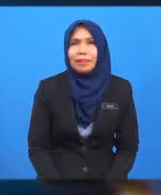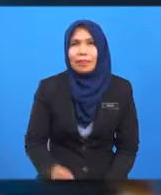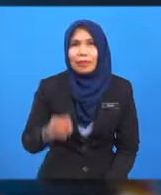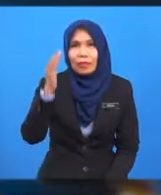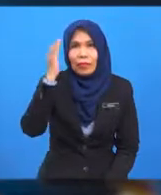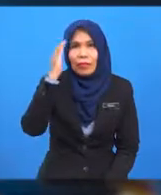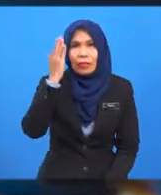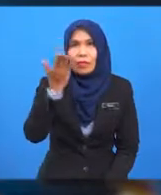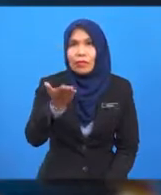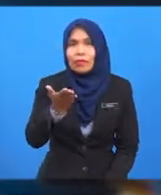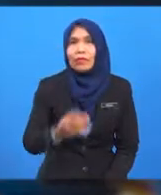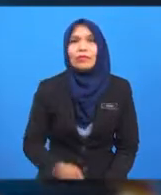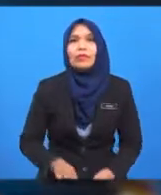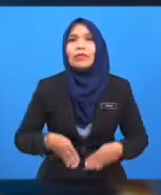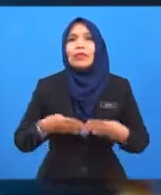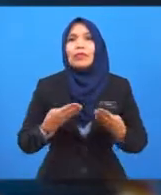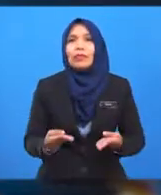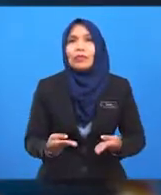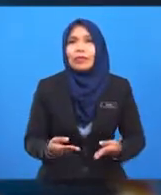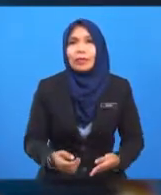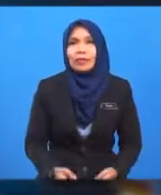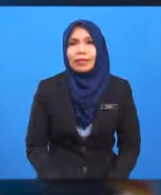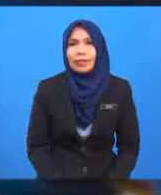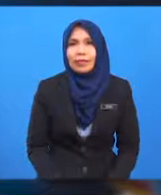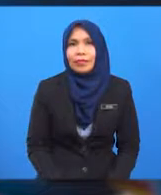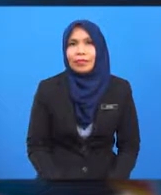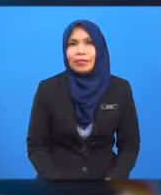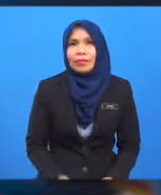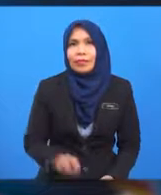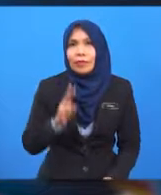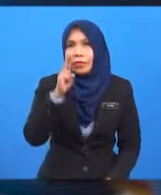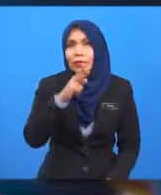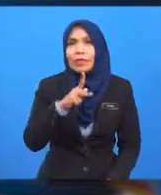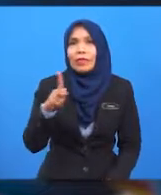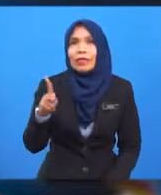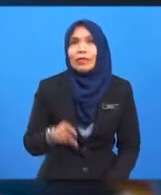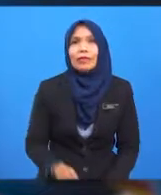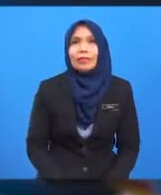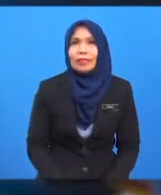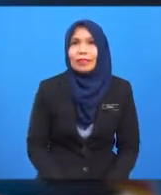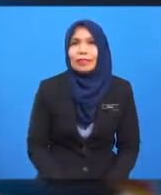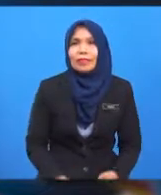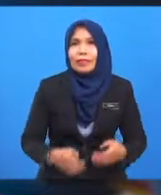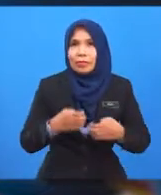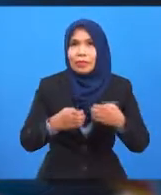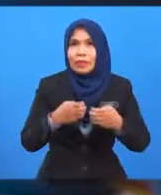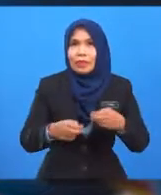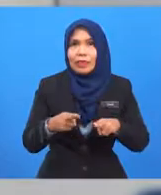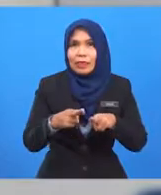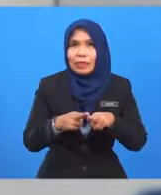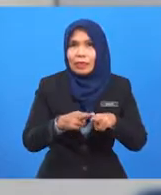Tahukah kamu bahawa pengasah pensel merupakan salah satu daripada mesin